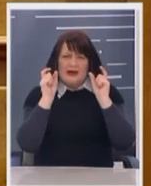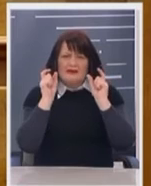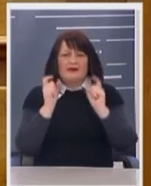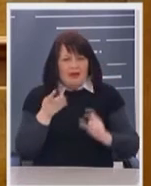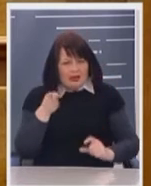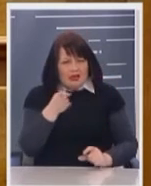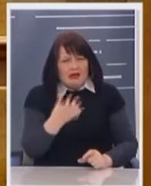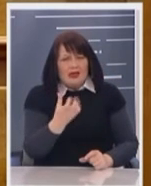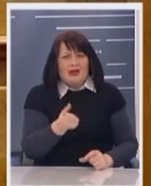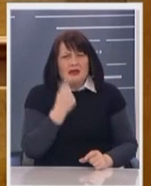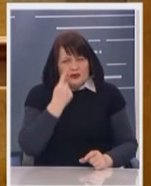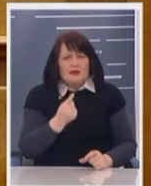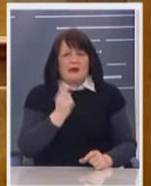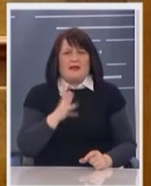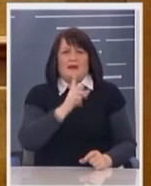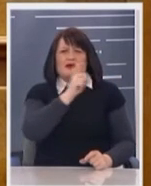του.